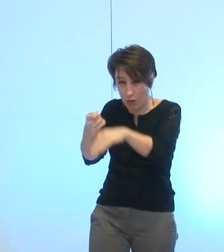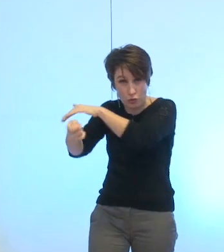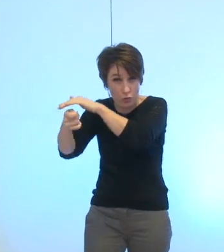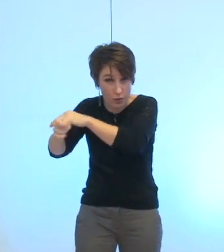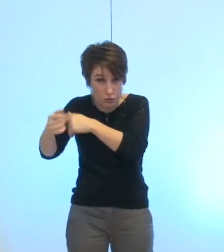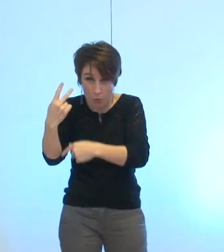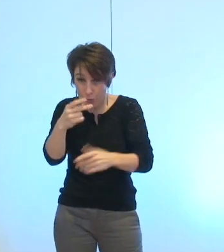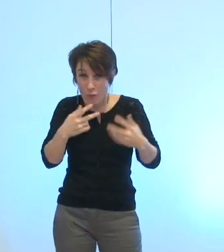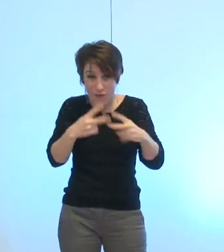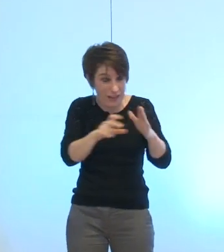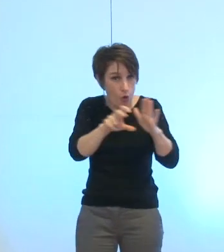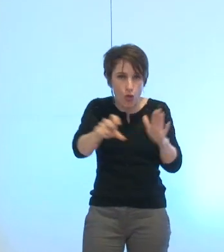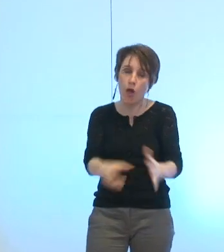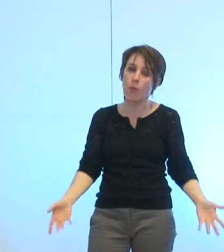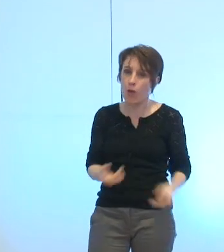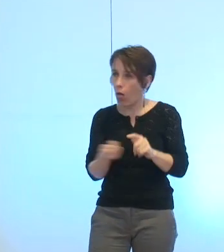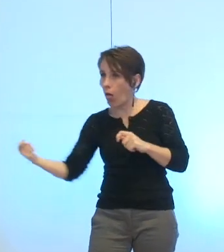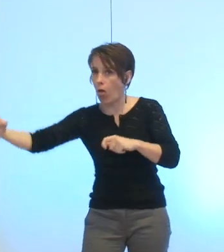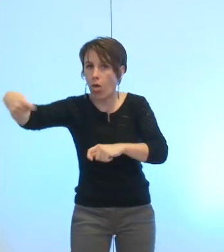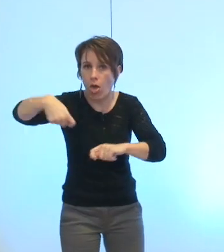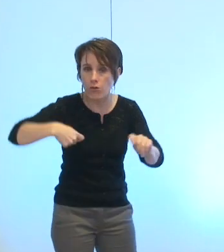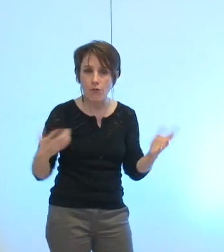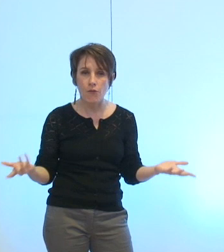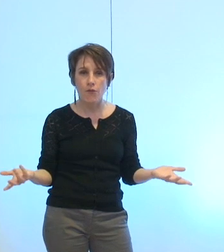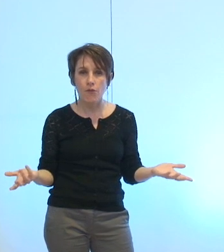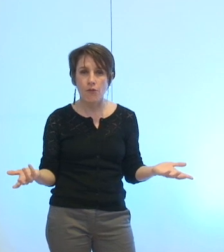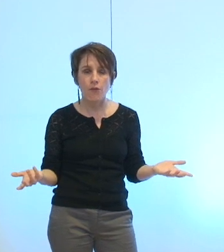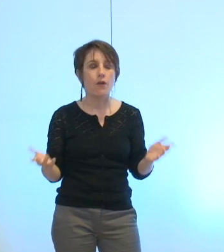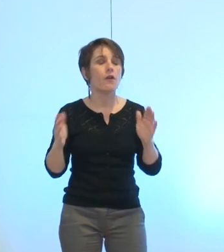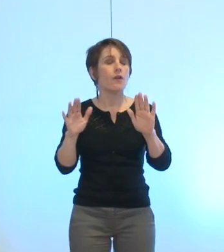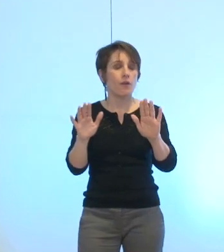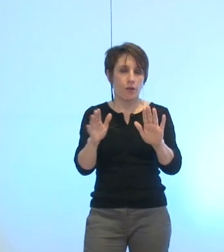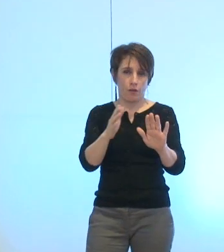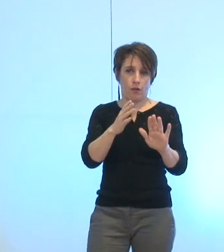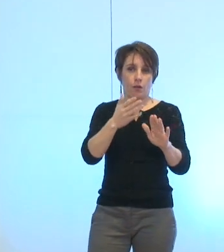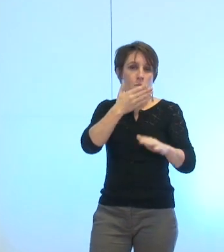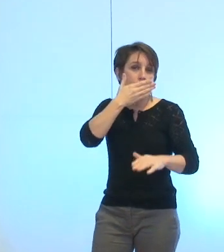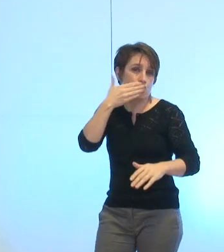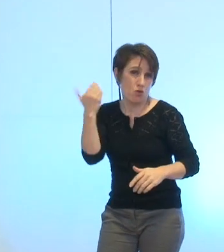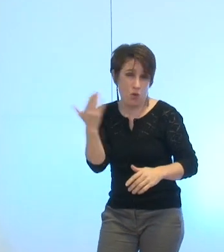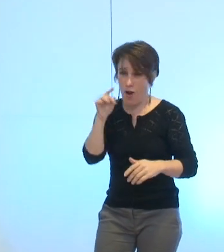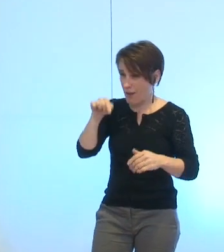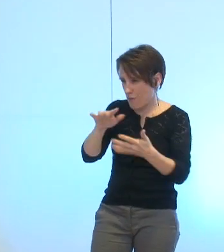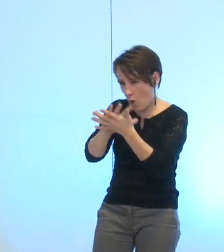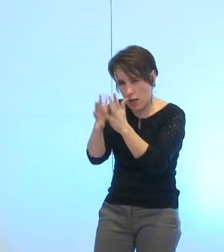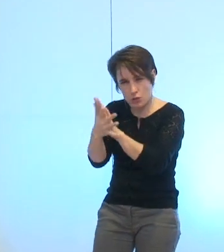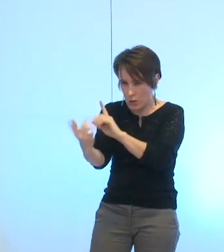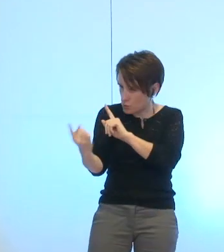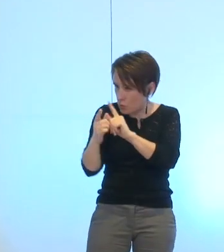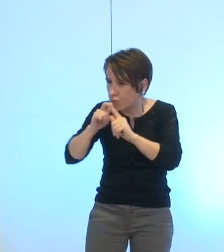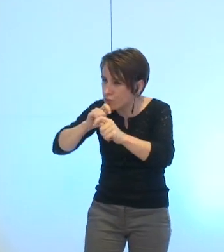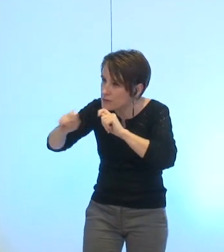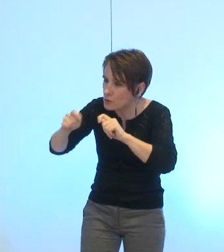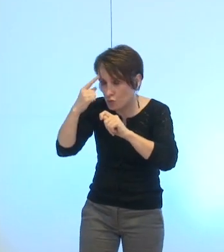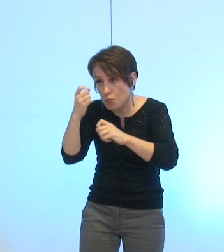auriez proposé à l'association du Palais des Sports une discussion sur la reprise d'un certain nombre de événement je